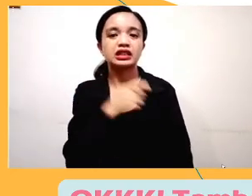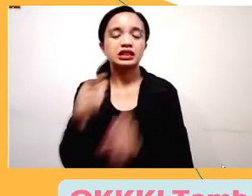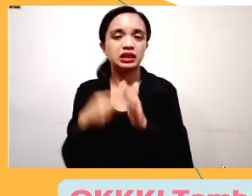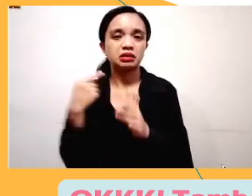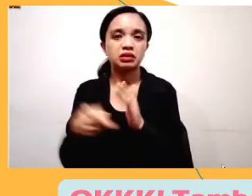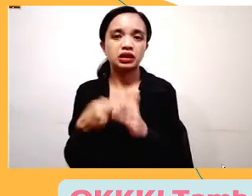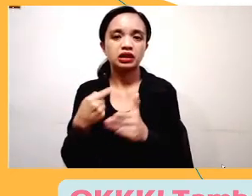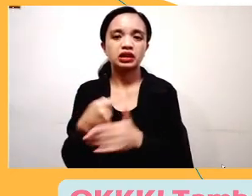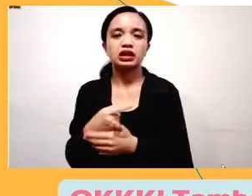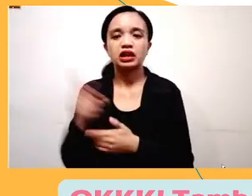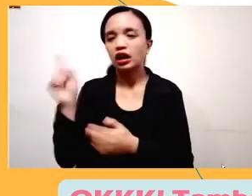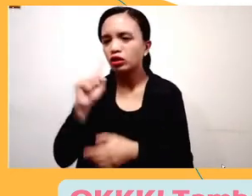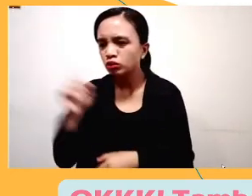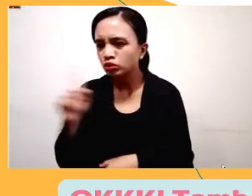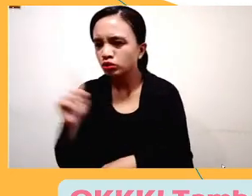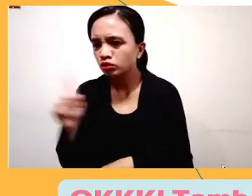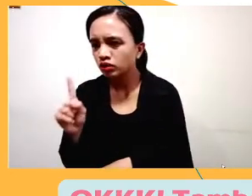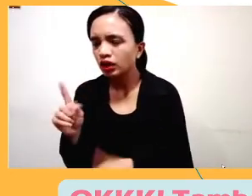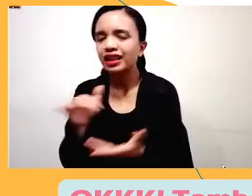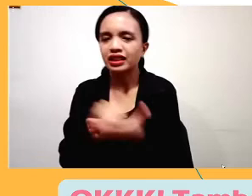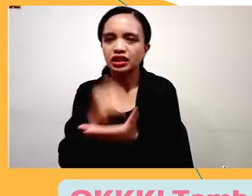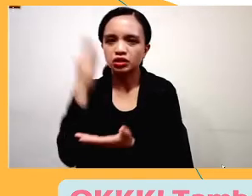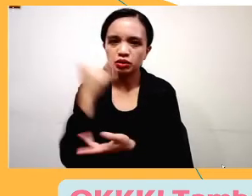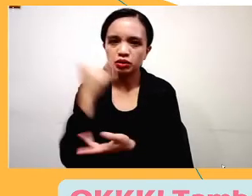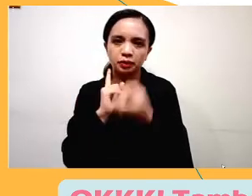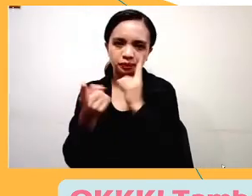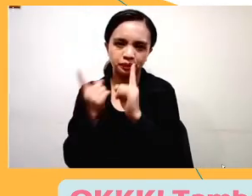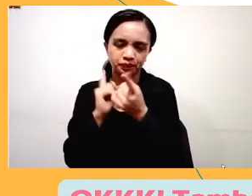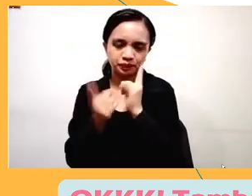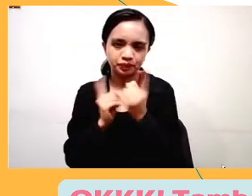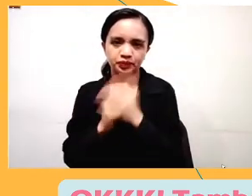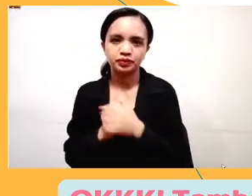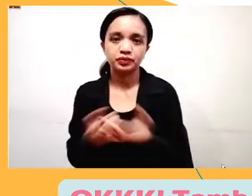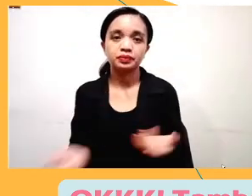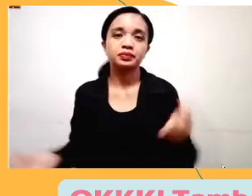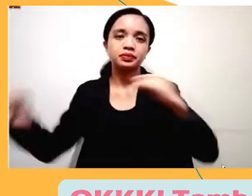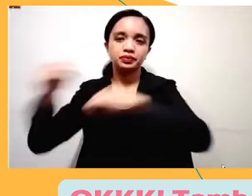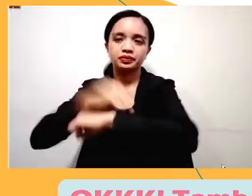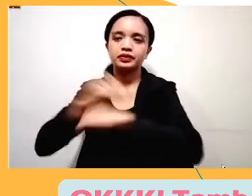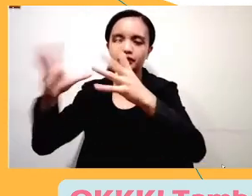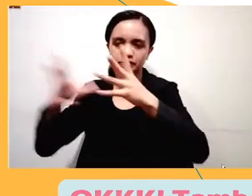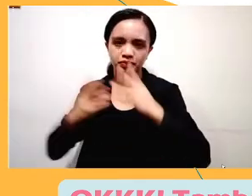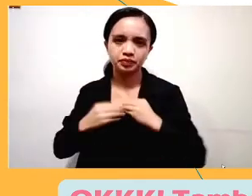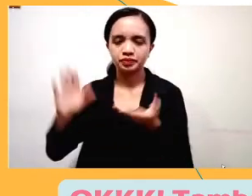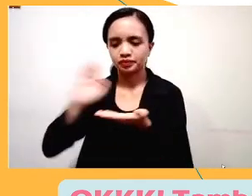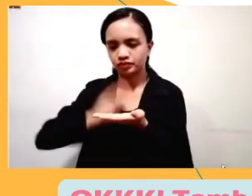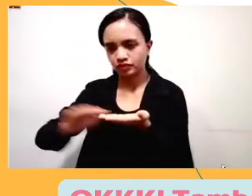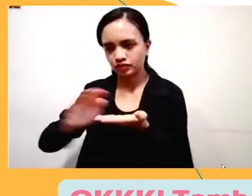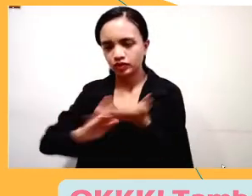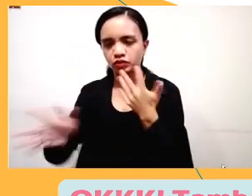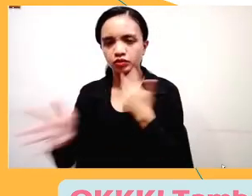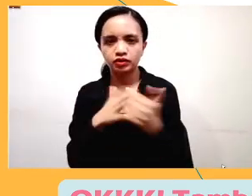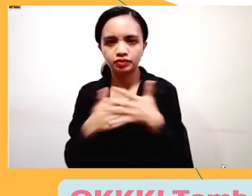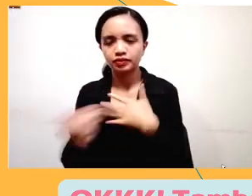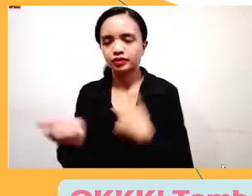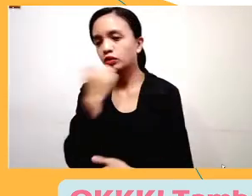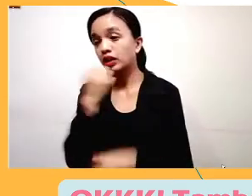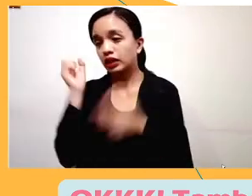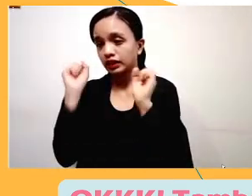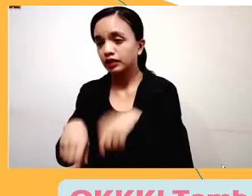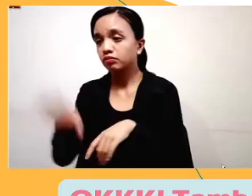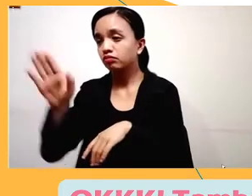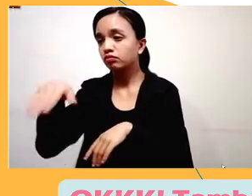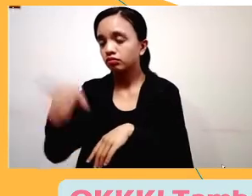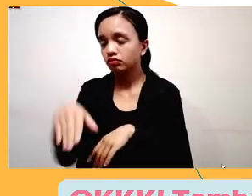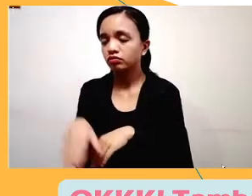ba? That's why kinakausap mo yung sarili mo. At niyayakap mo at pinapatawad mo sa mga pagkukulang niya. At pwede mong sabihin na, oh, it's not the end